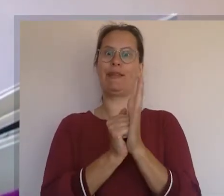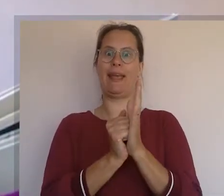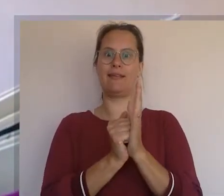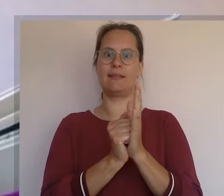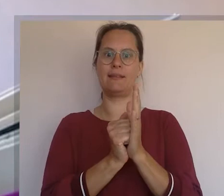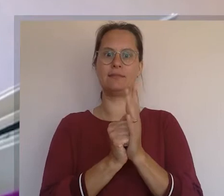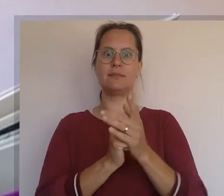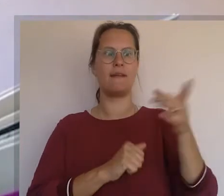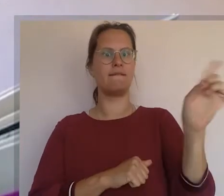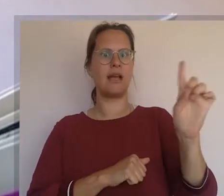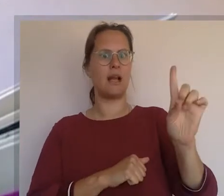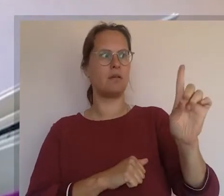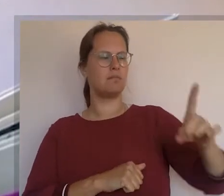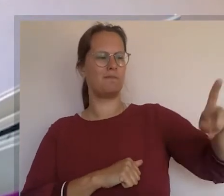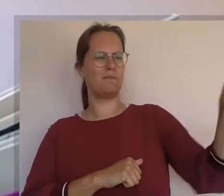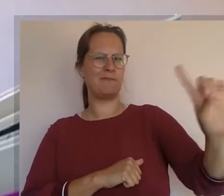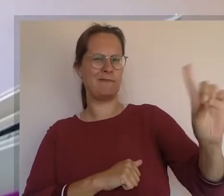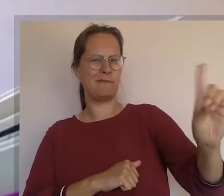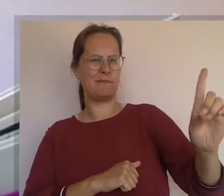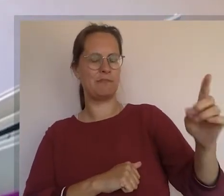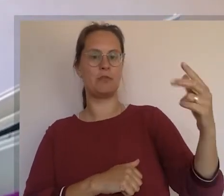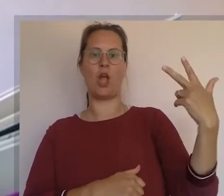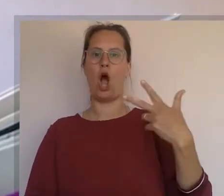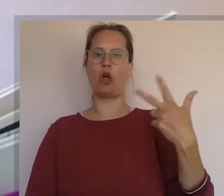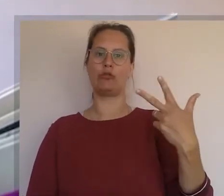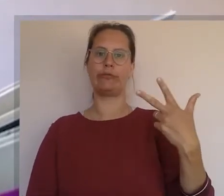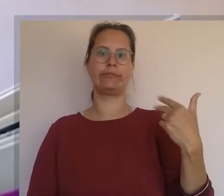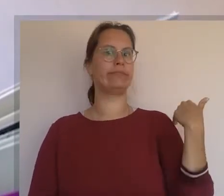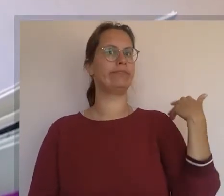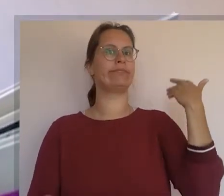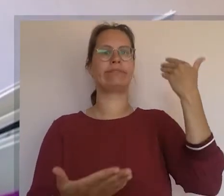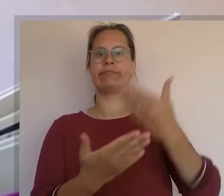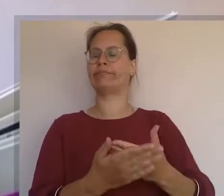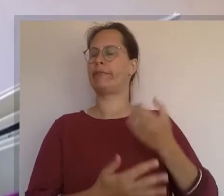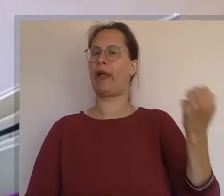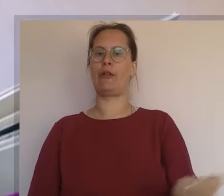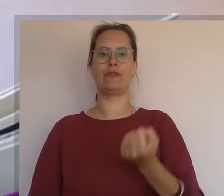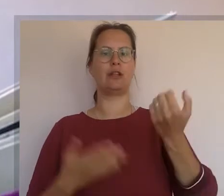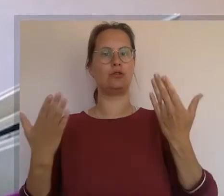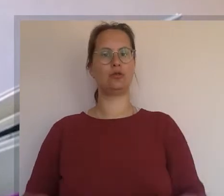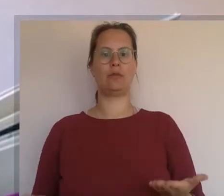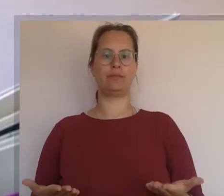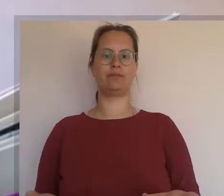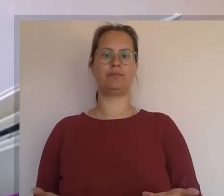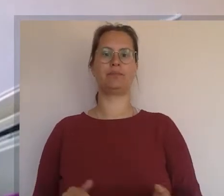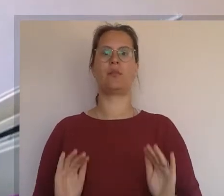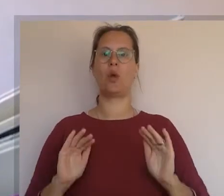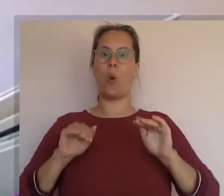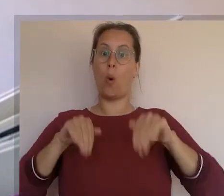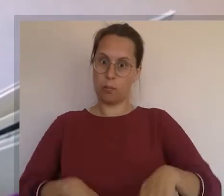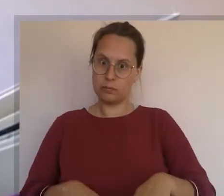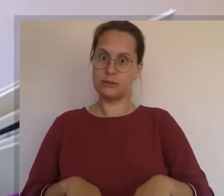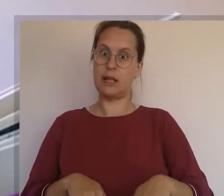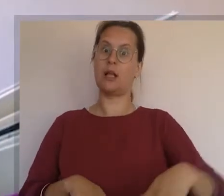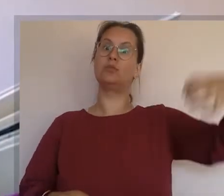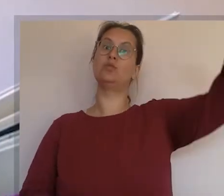dus. De wekker ging om 8 uur. Net als altijd. Ze is opgestaan,